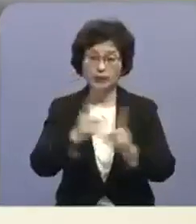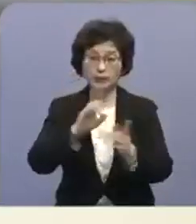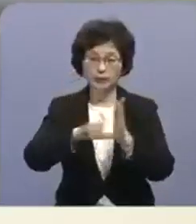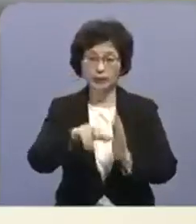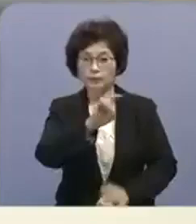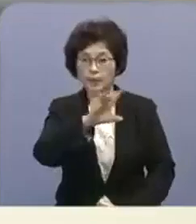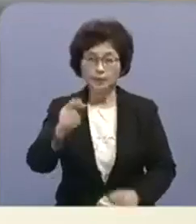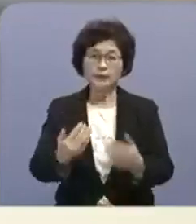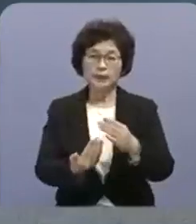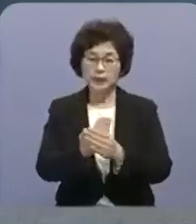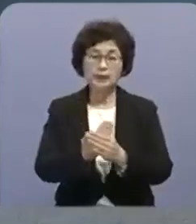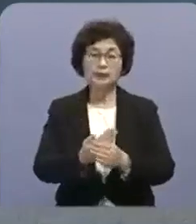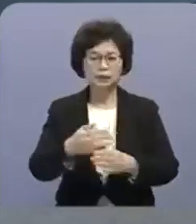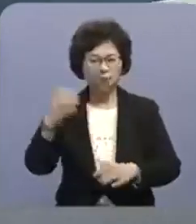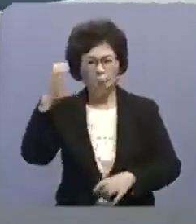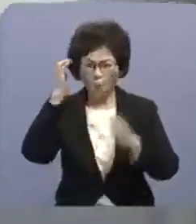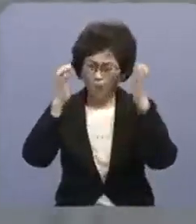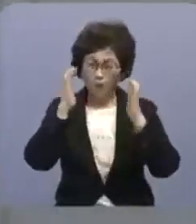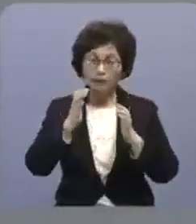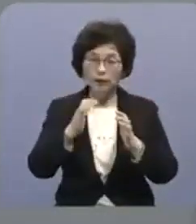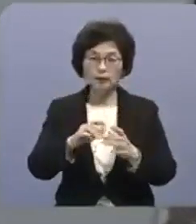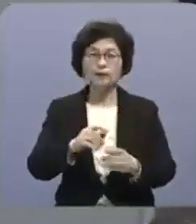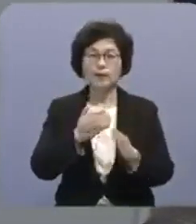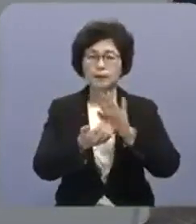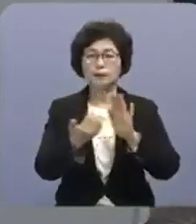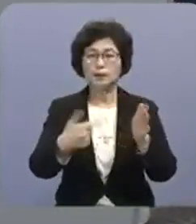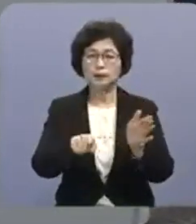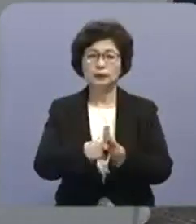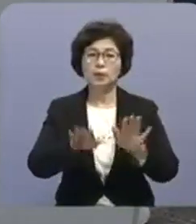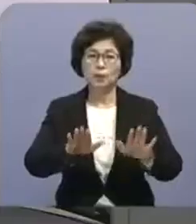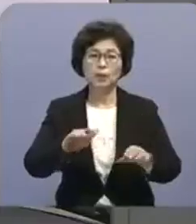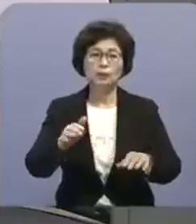발생하는 혼선을 피하기 위해 올해부터